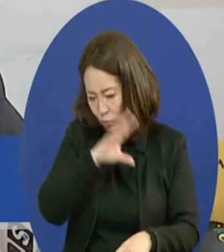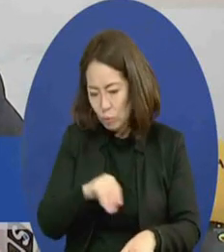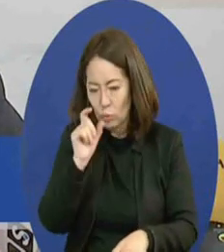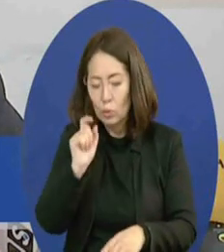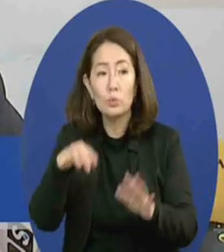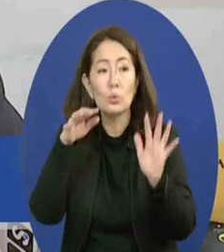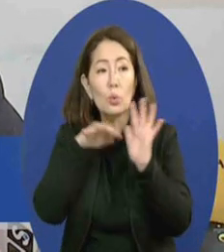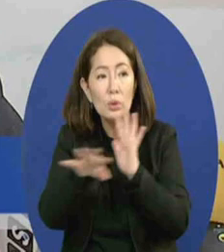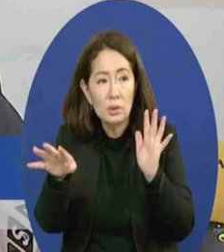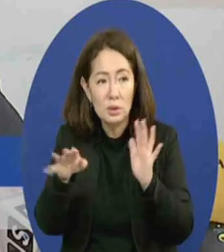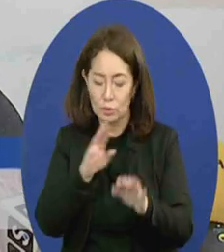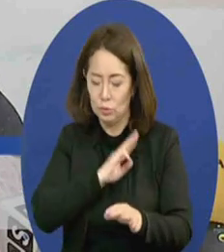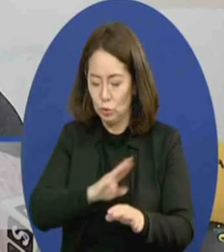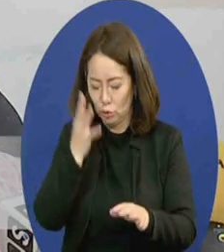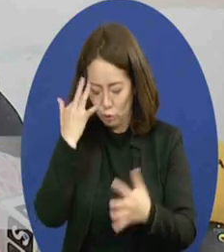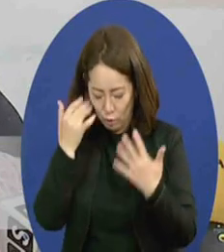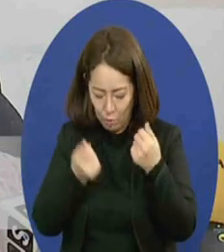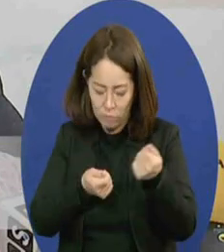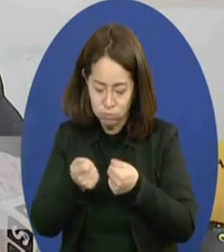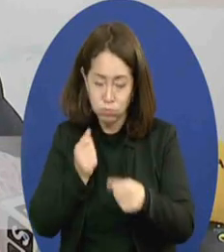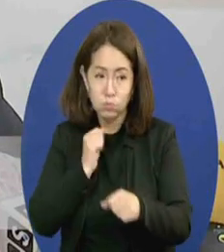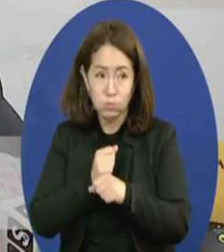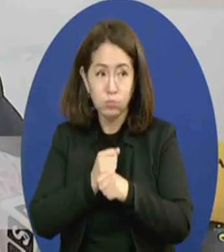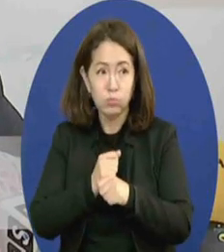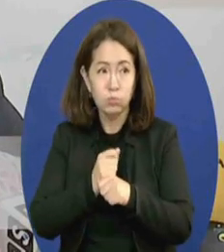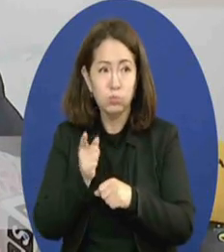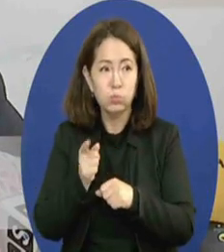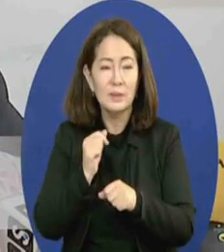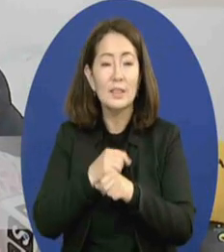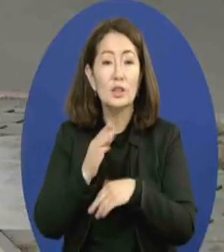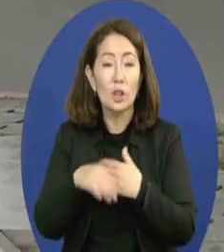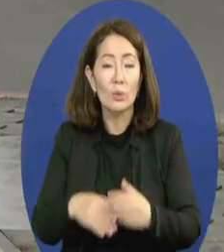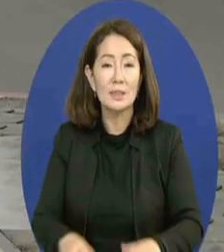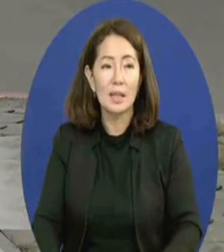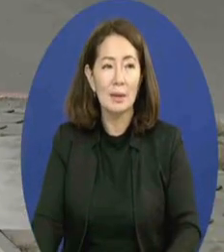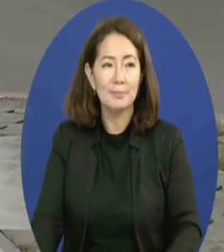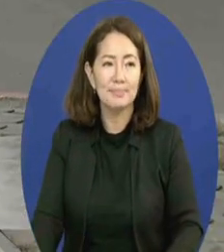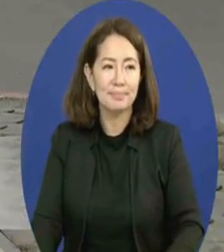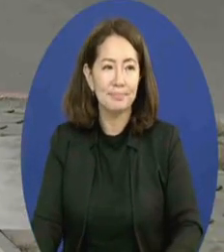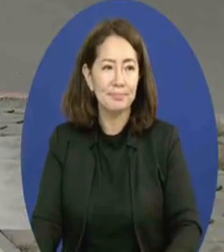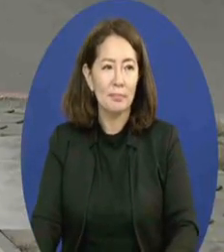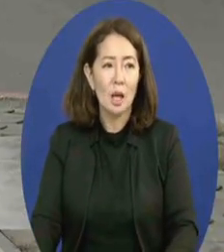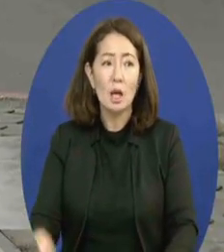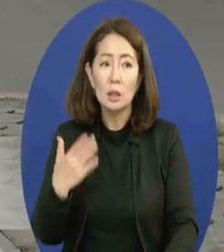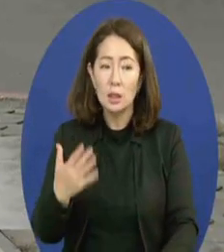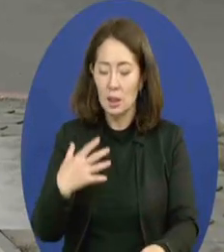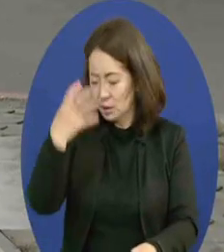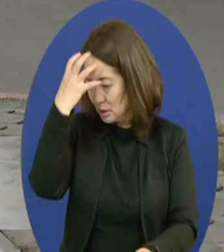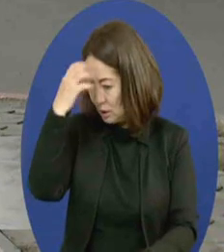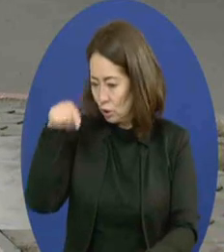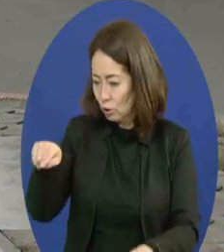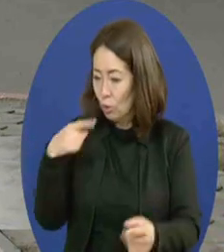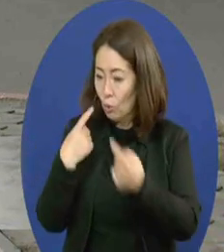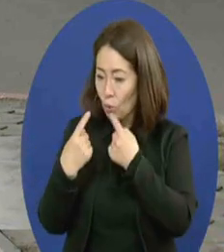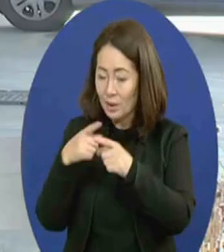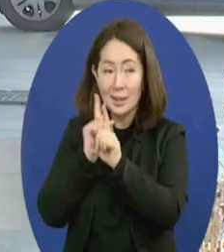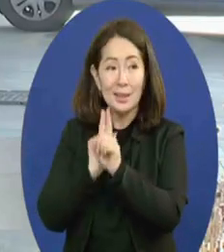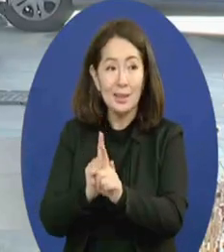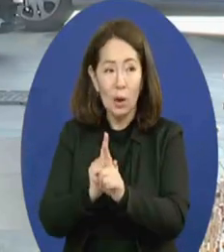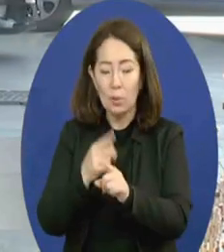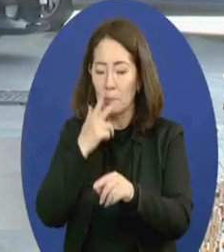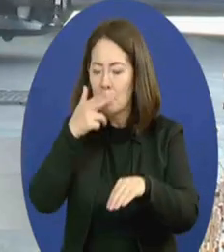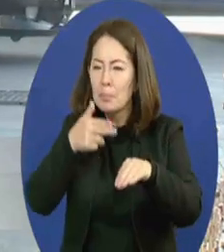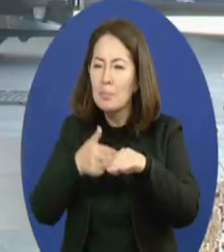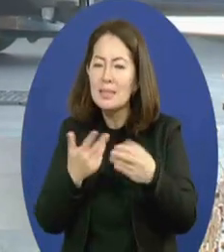хэрэглэгчд хүртээмжтэй байхаар бол зохион байгуулж аж ахуйн нэгжүүдэд үйл ажиллагаа явуулж байна. Түмчлэн засгийн газрын өнөөдрийн хурлаанаар шатхууны